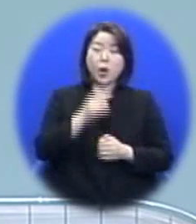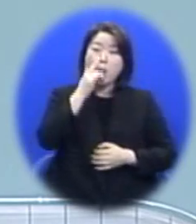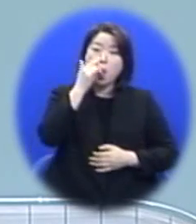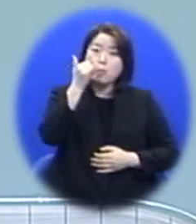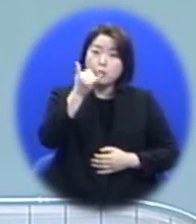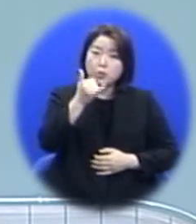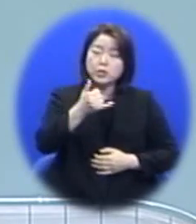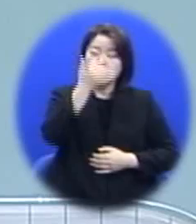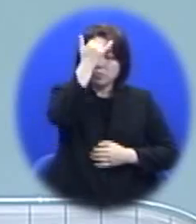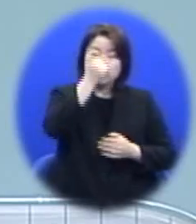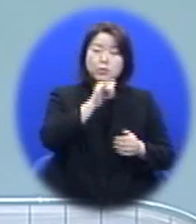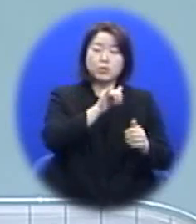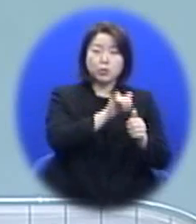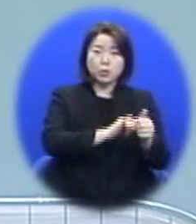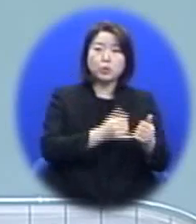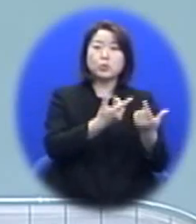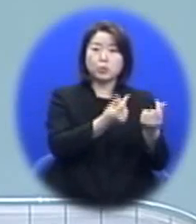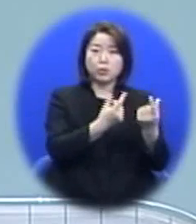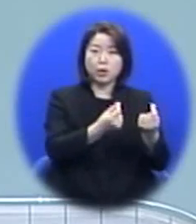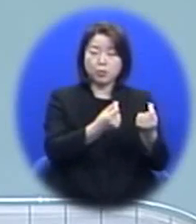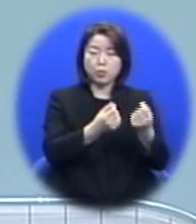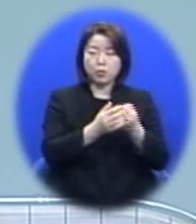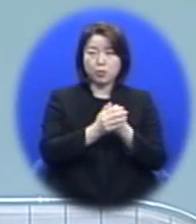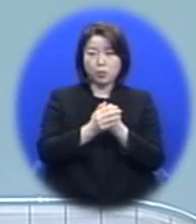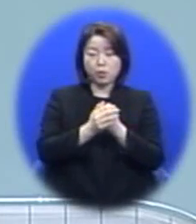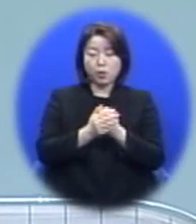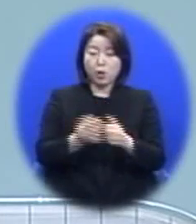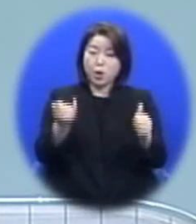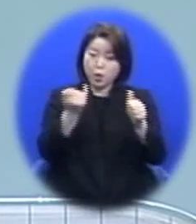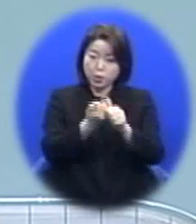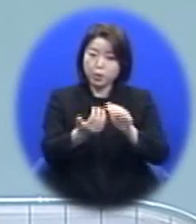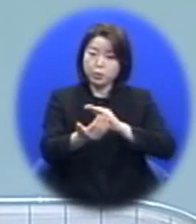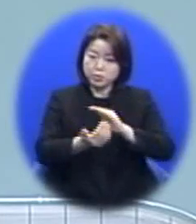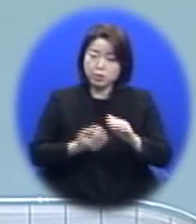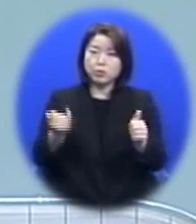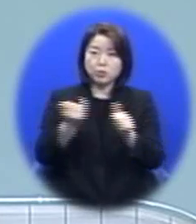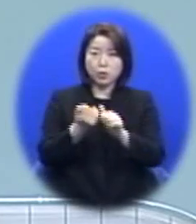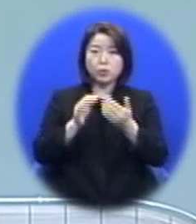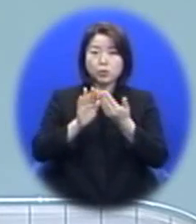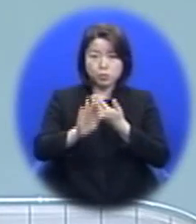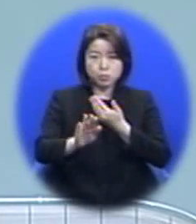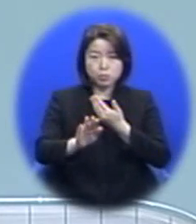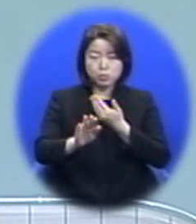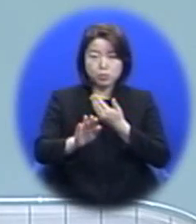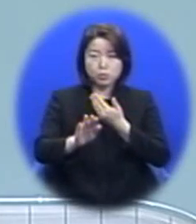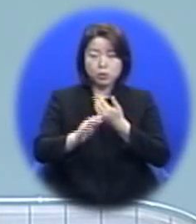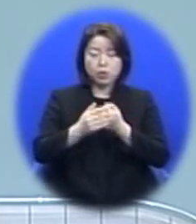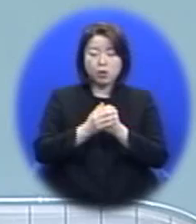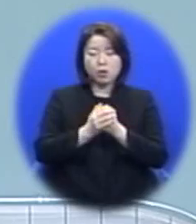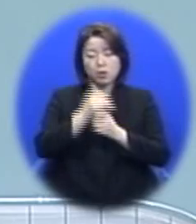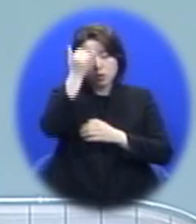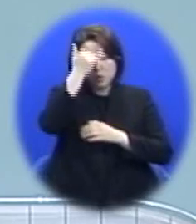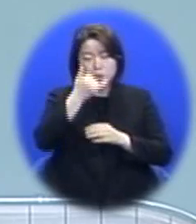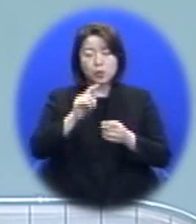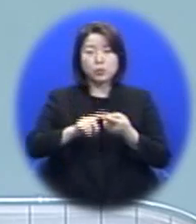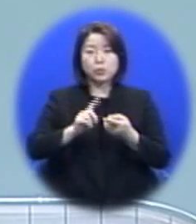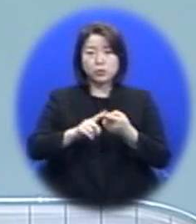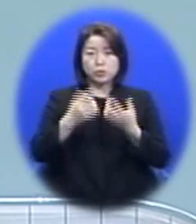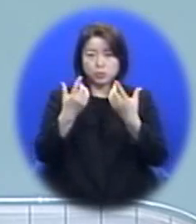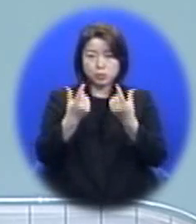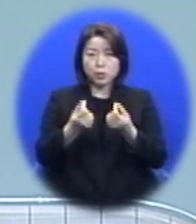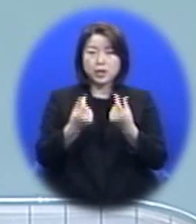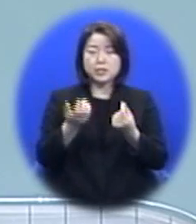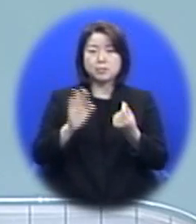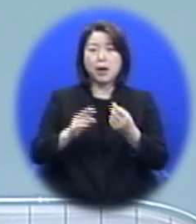미혼일 때와 결혼하고 난 다음에 부모님에 대한 효도는 똑같지만 방법이 달라집니다. 부부가